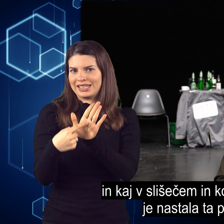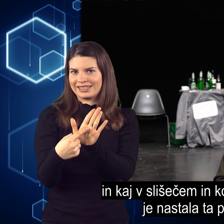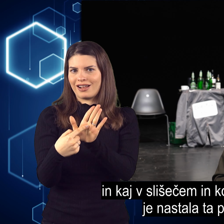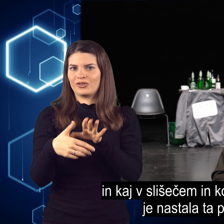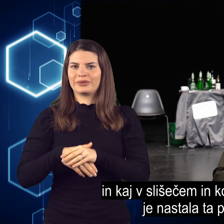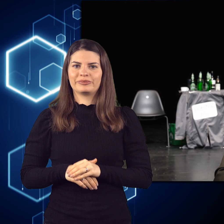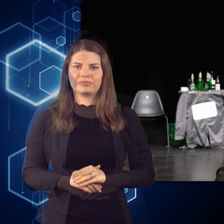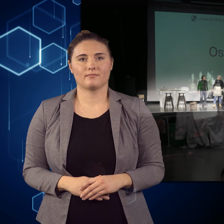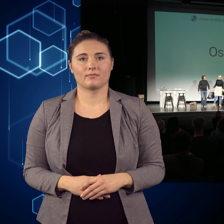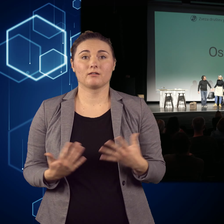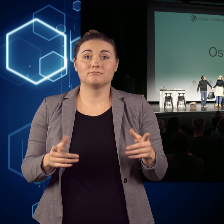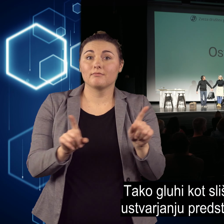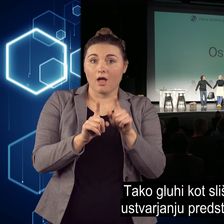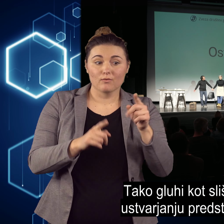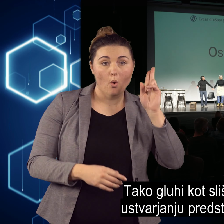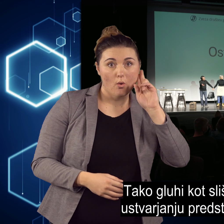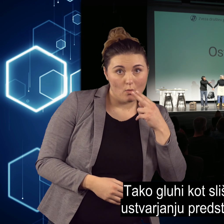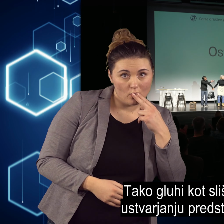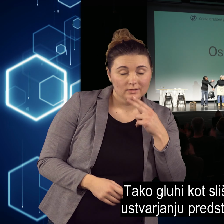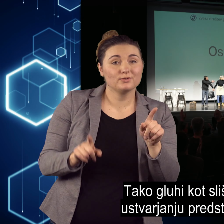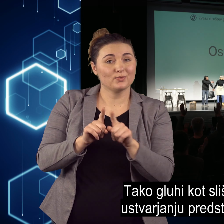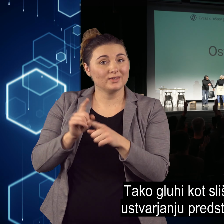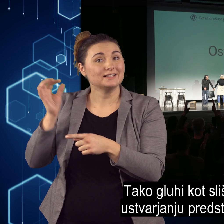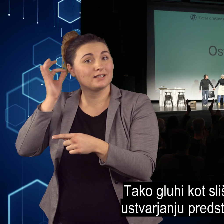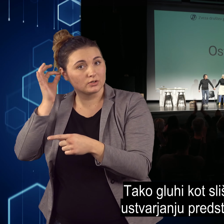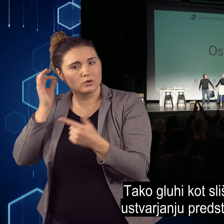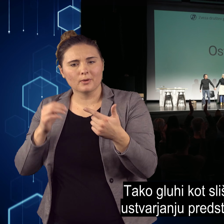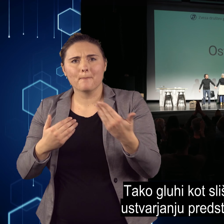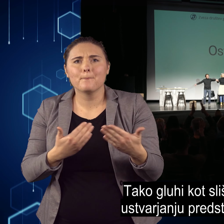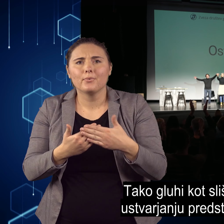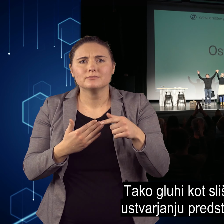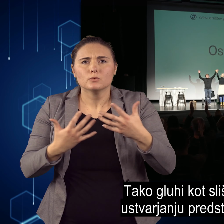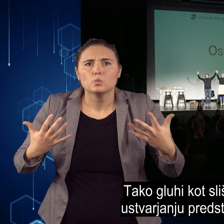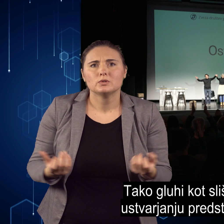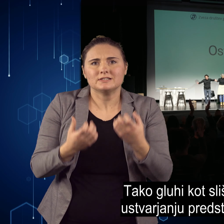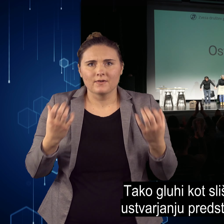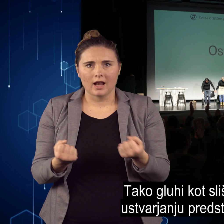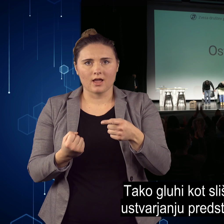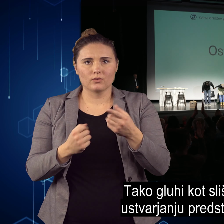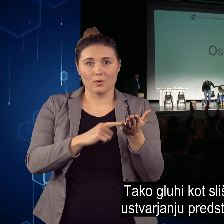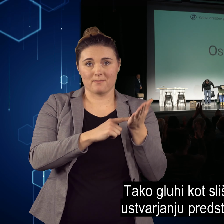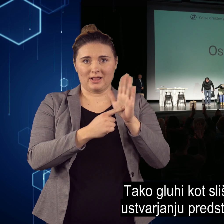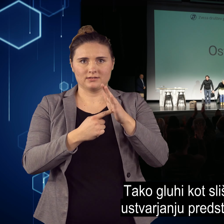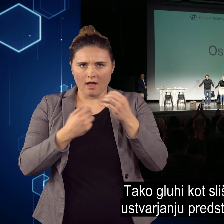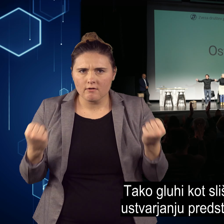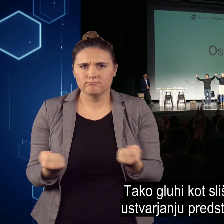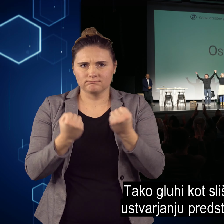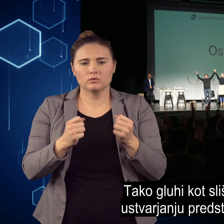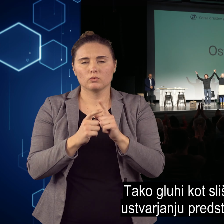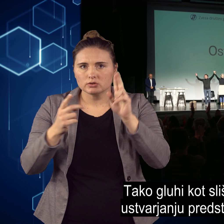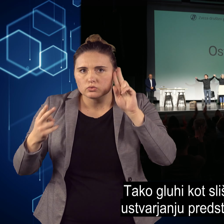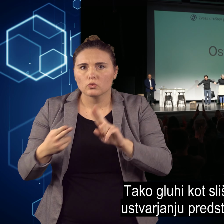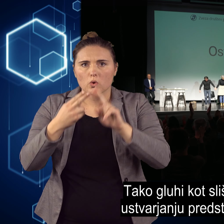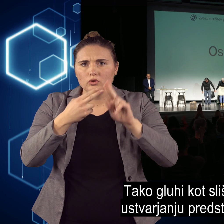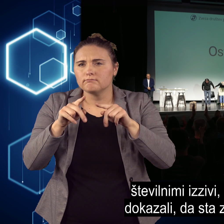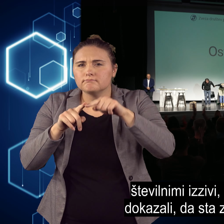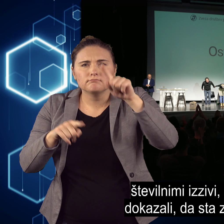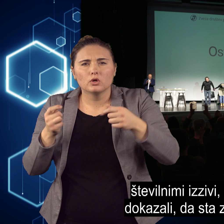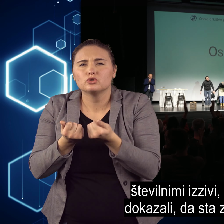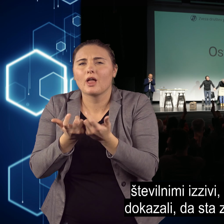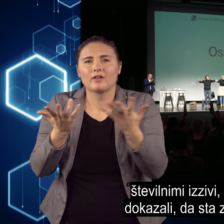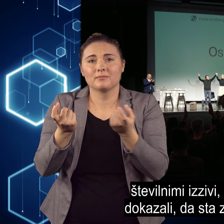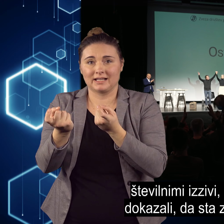ta predstava. Tako gluhi kot slišeči so se pri ustvarjanju predstave soočali številnimi izzivi, a so